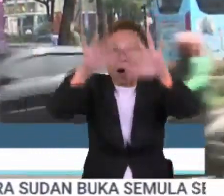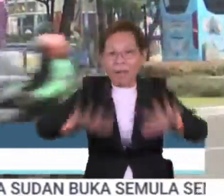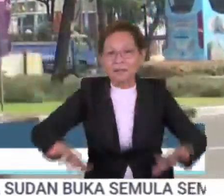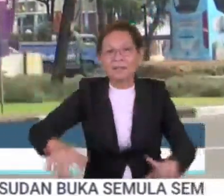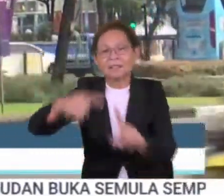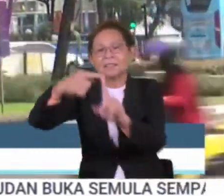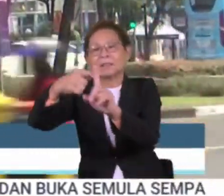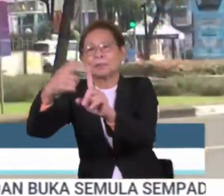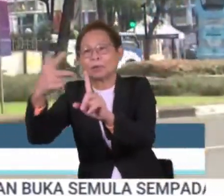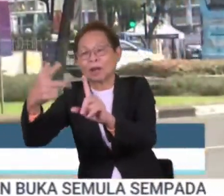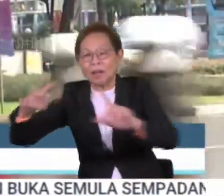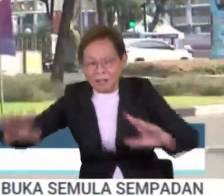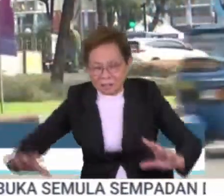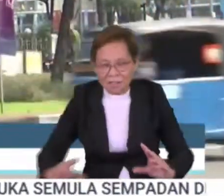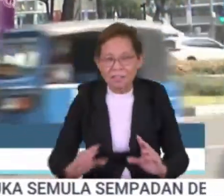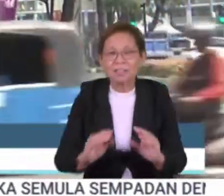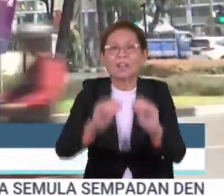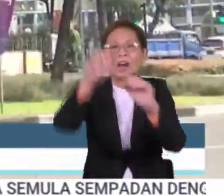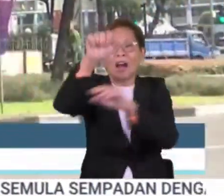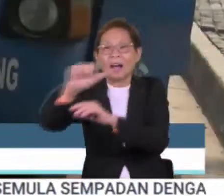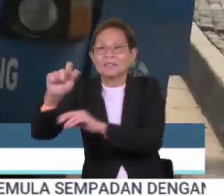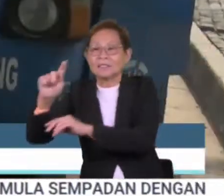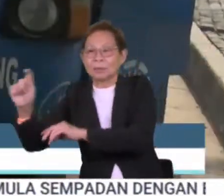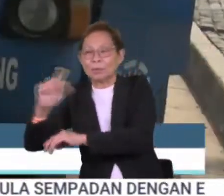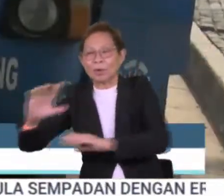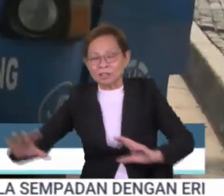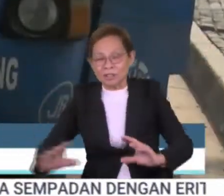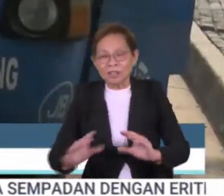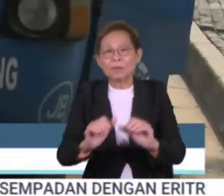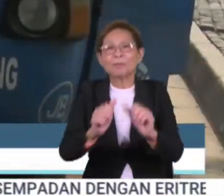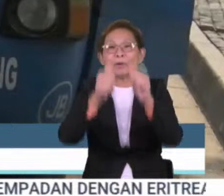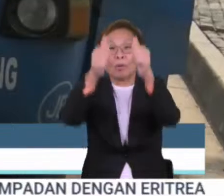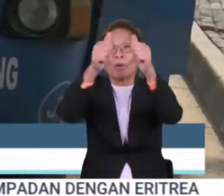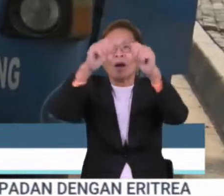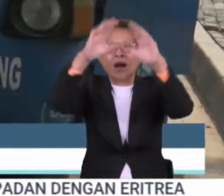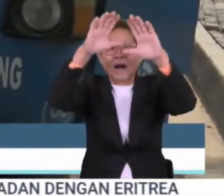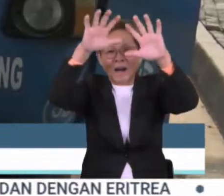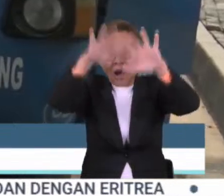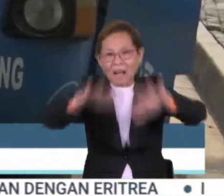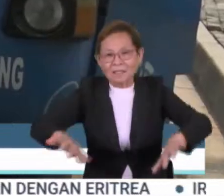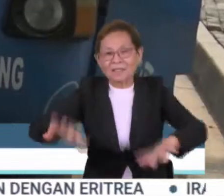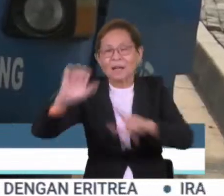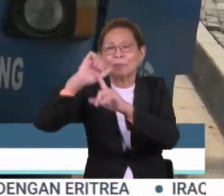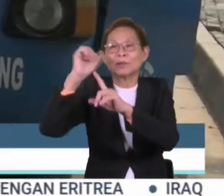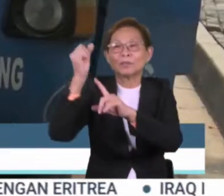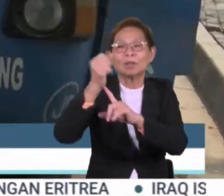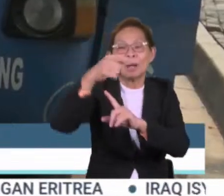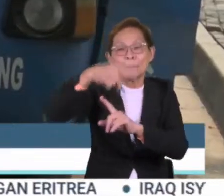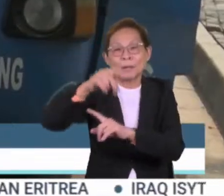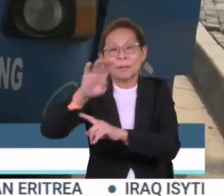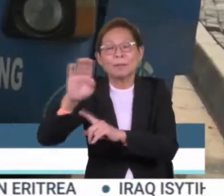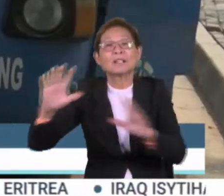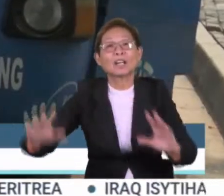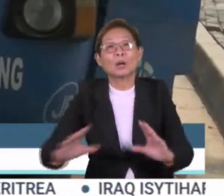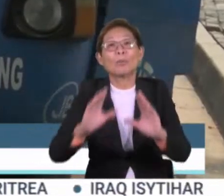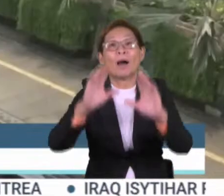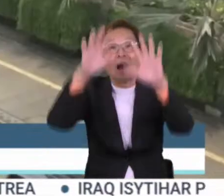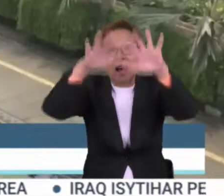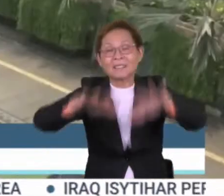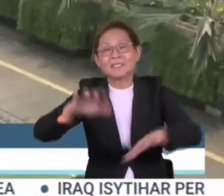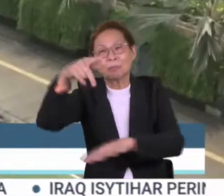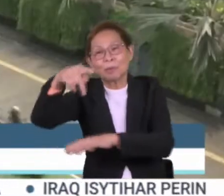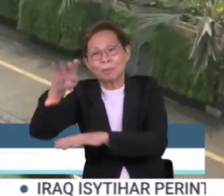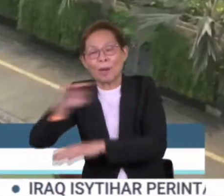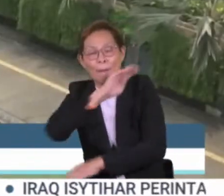Campur 3, Sidang Kemuncak Asia Timur dan Sidang Kemuncak ASEAN Pertubuhan Bangsa Bersatu, PBB. Menurut